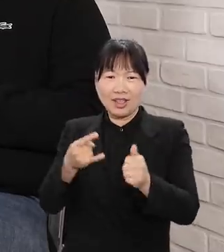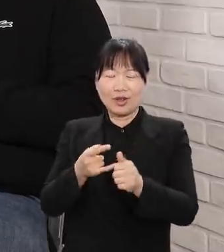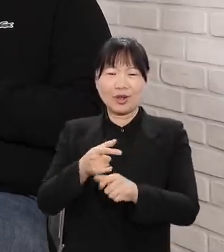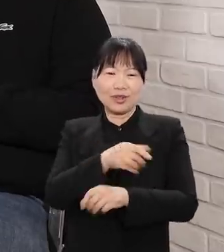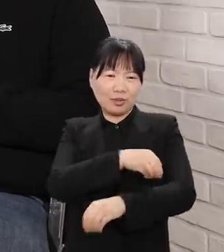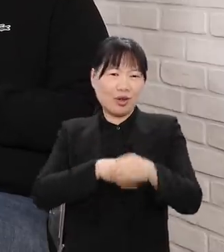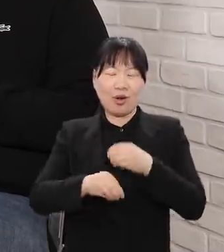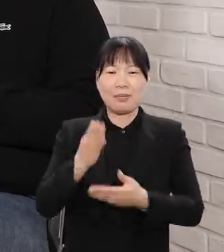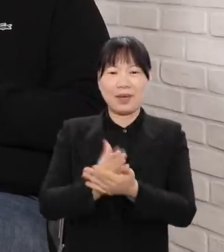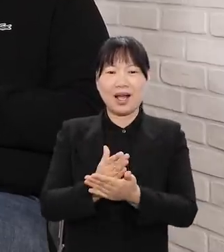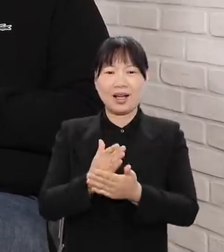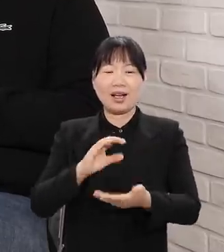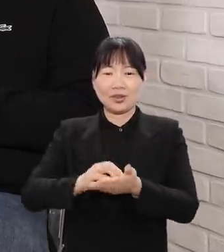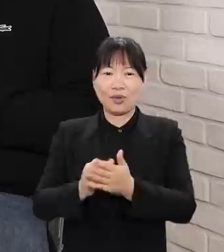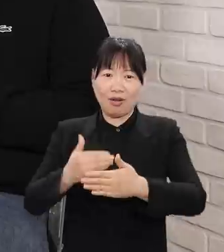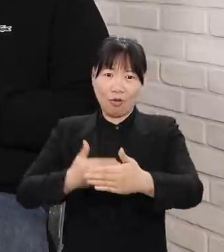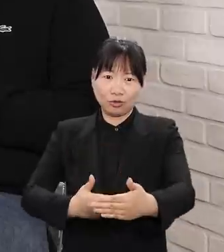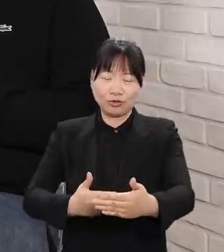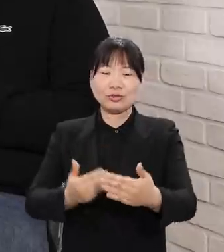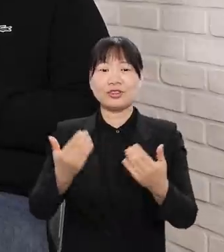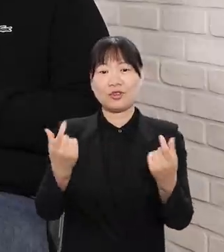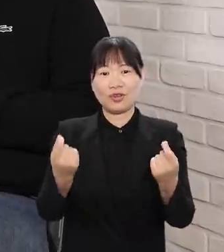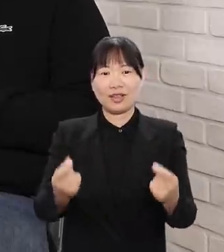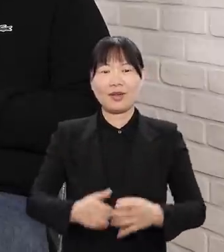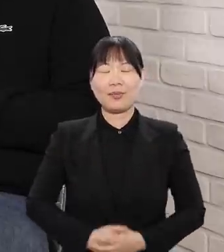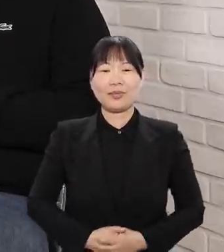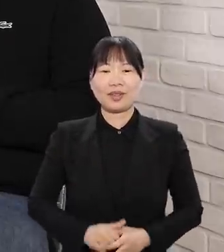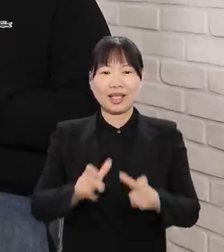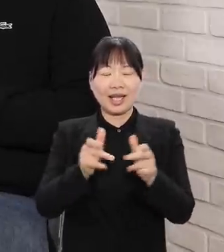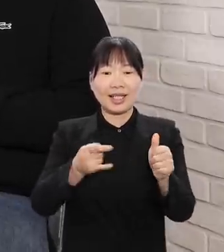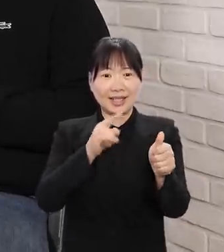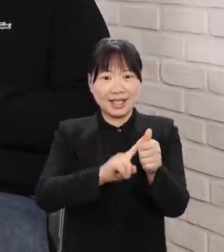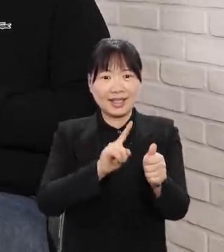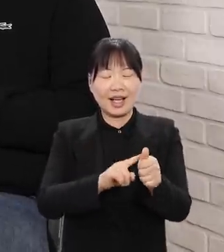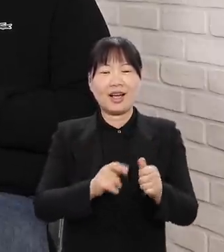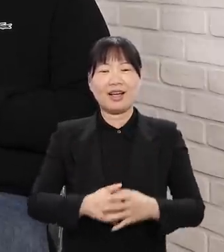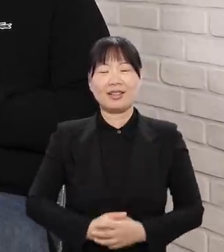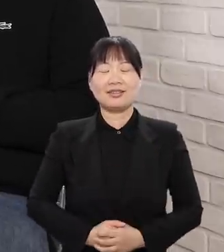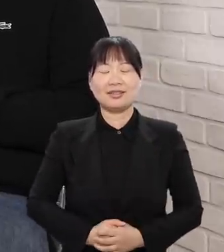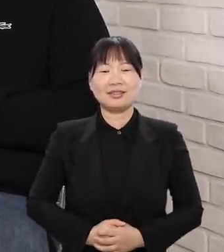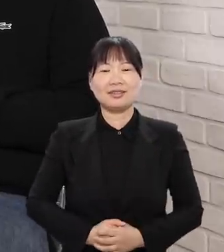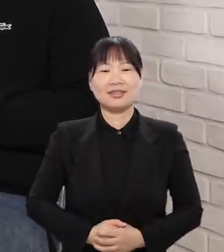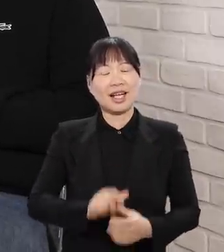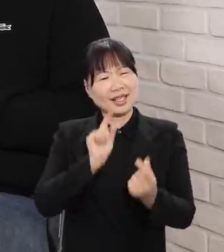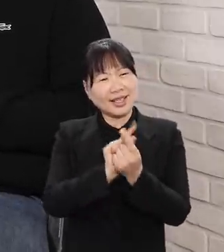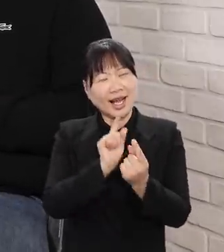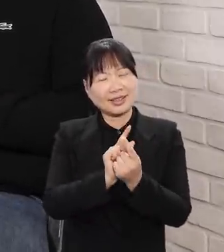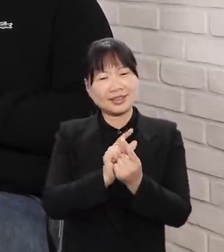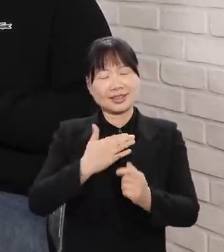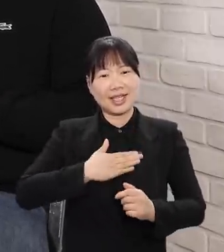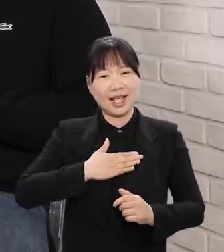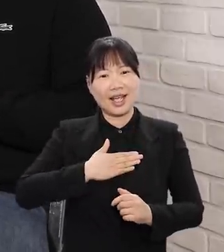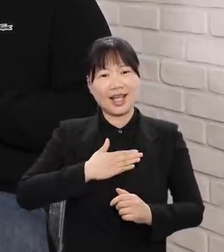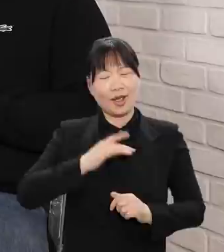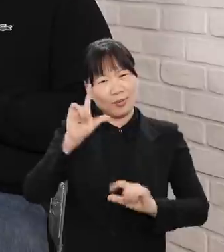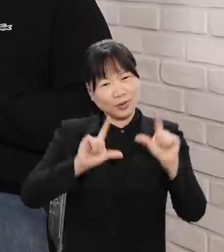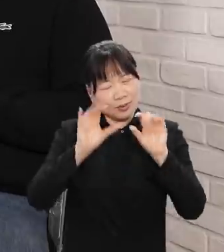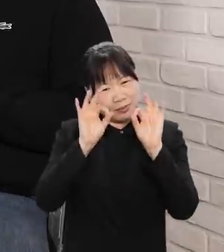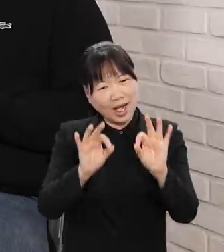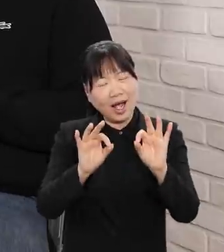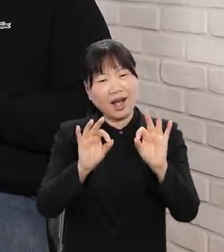내성적인 분한테는 너무 다가갈 필요도 없는 거고 적당한 거리를 두는 게 좋고 이런 것처럼 장애인분들에 대한 장애인분들을 대하는 제